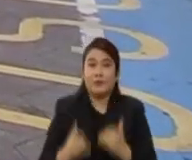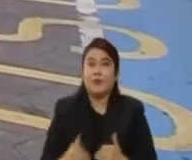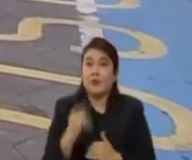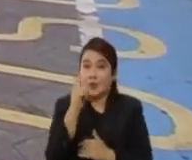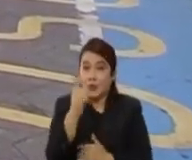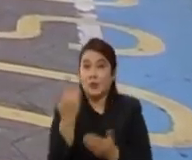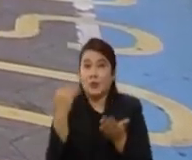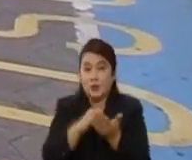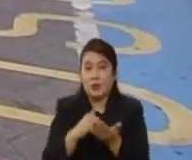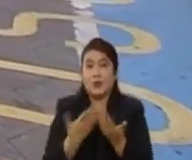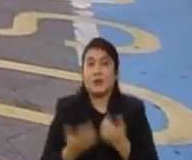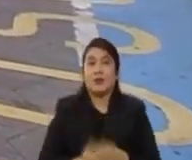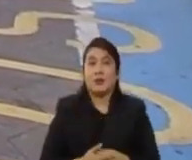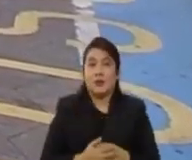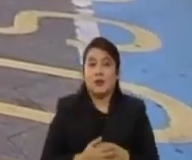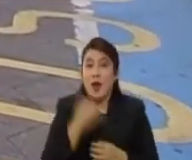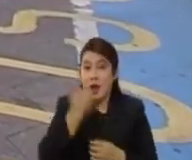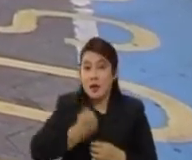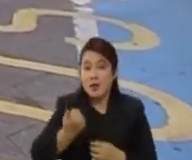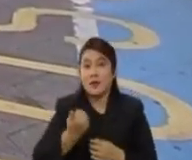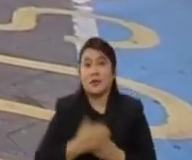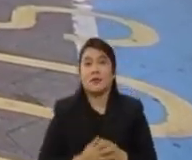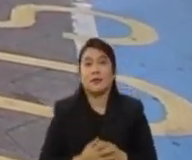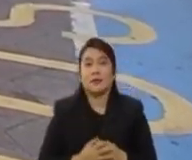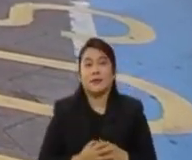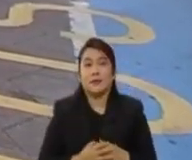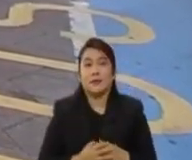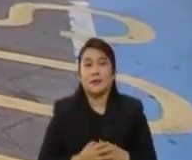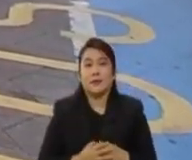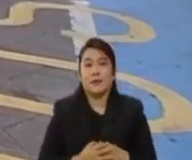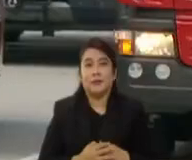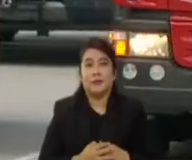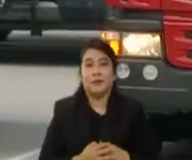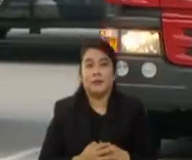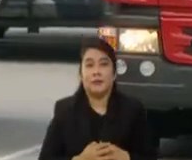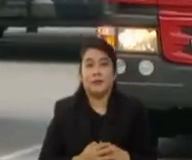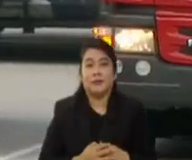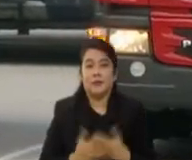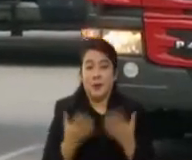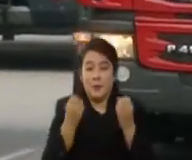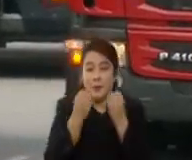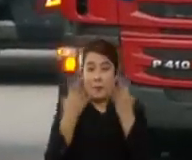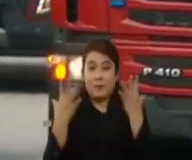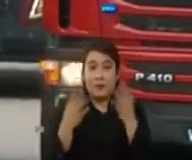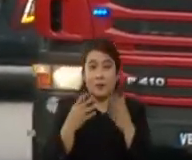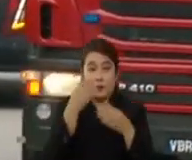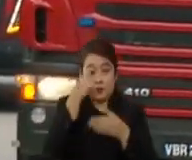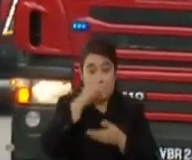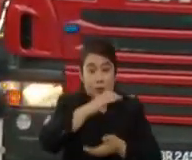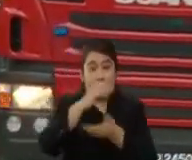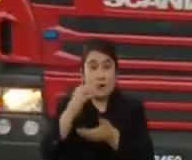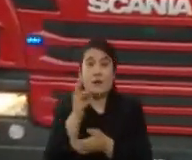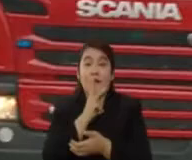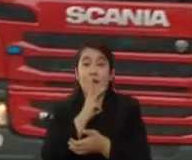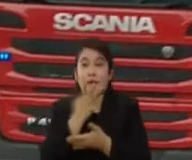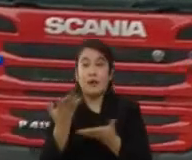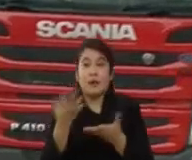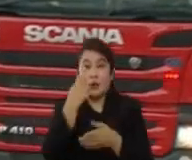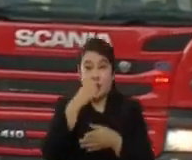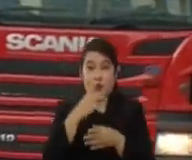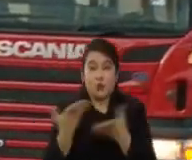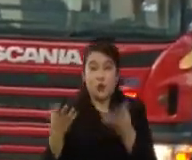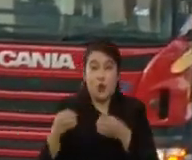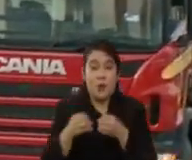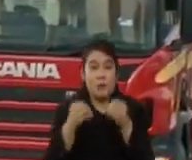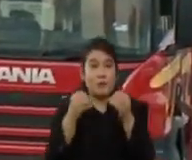jentera high performance pump module dilengkapi pam berkuasa tinggi bagi membekalkan air yang banyak dalam tempoh yang singkat digunakan sewaktu operasi